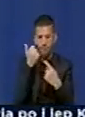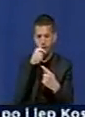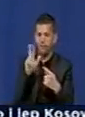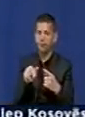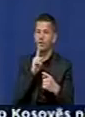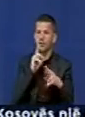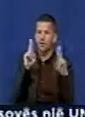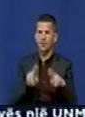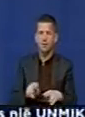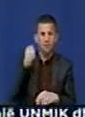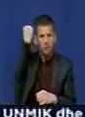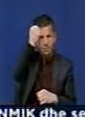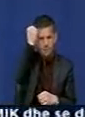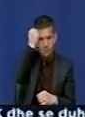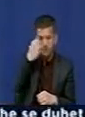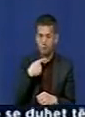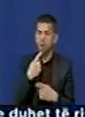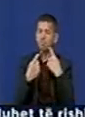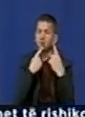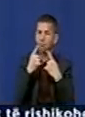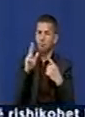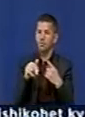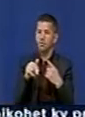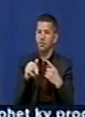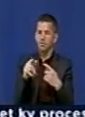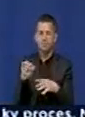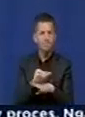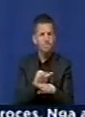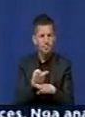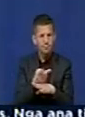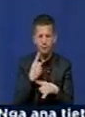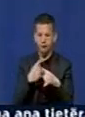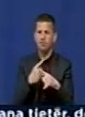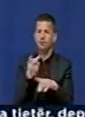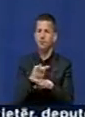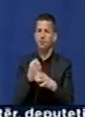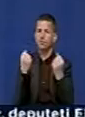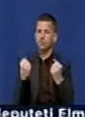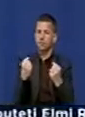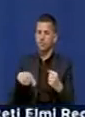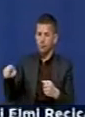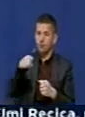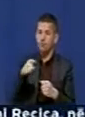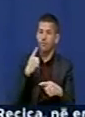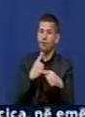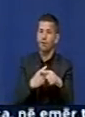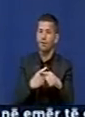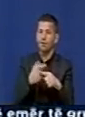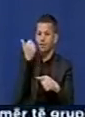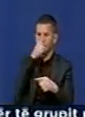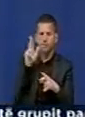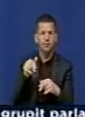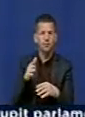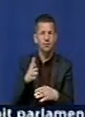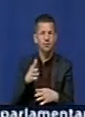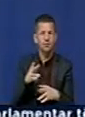niveli i drejtësisë në Kosovë. Po themi se ka pasur shtete edhe shumë të forta se sa Kosova, të cilat në një farë forme kanë